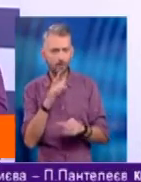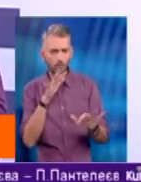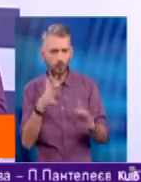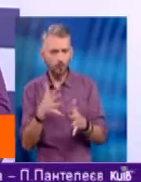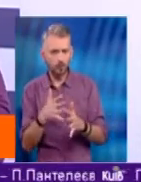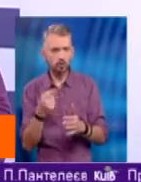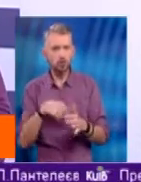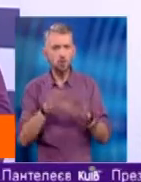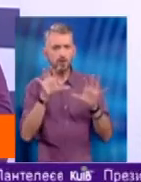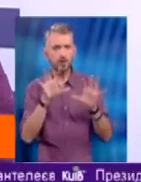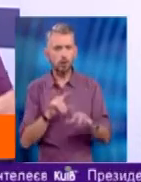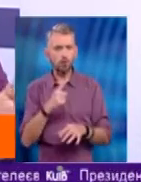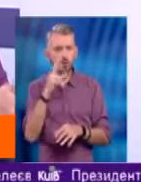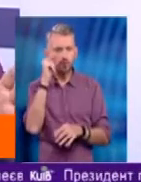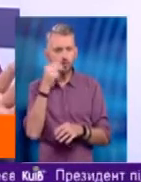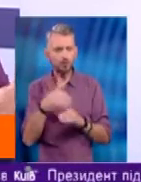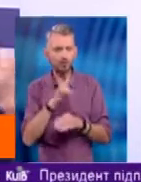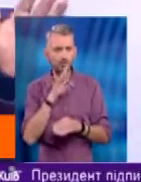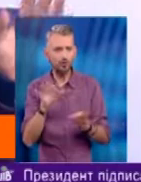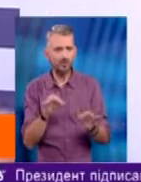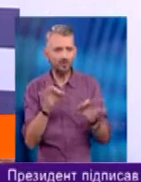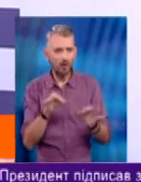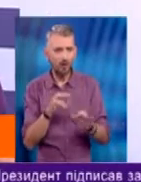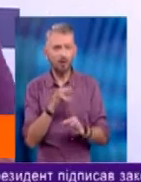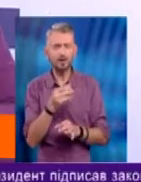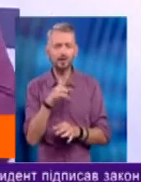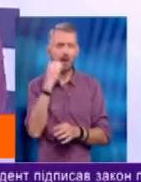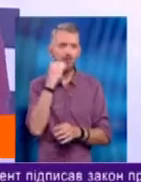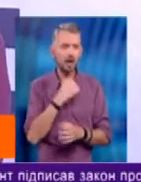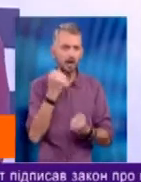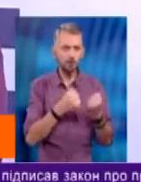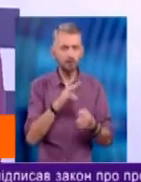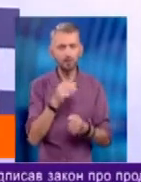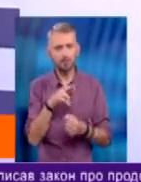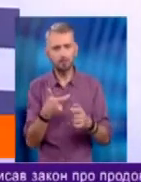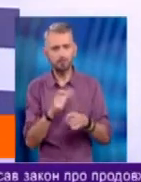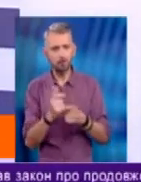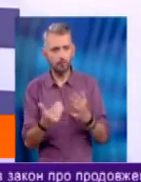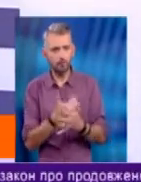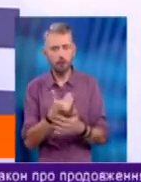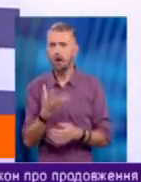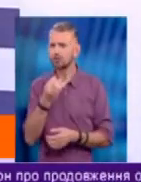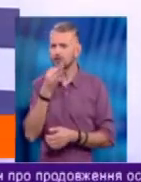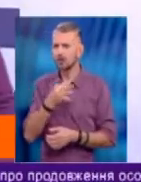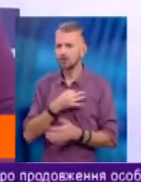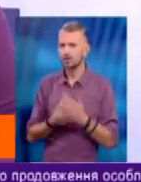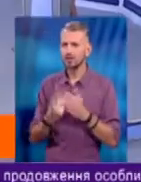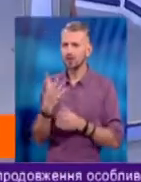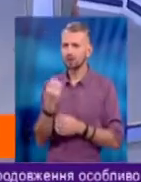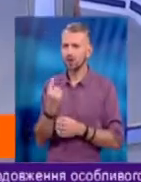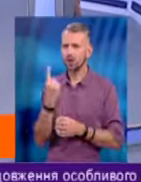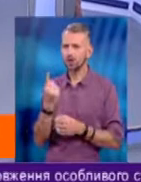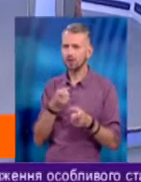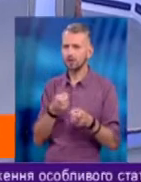що закону 1 числа вже не буде ніякого, ні для старих автомобілів, ні для більш нових. Скажіть, будь ласка, ще от з'явилася ще одна так